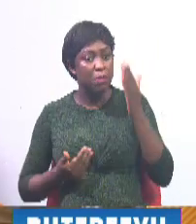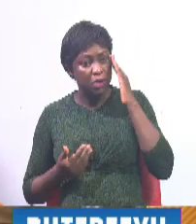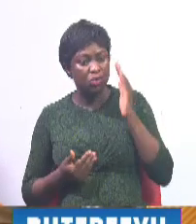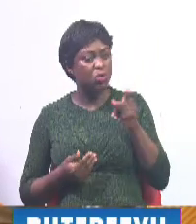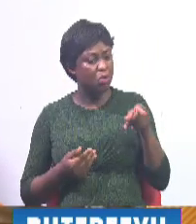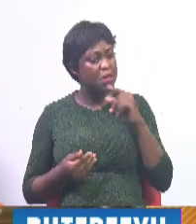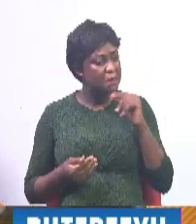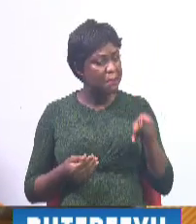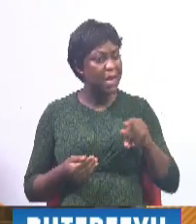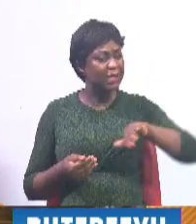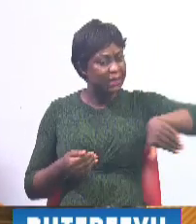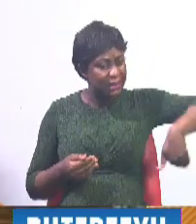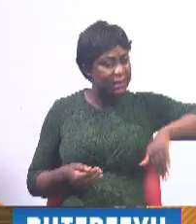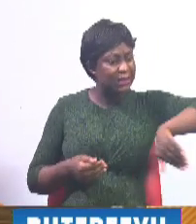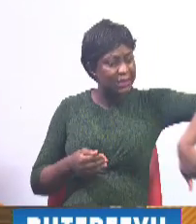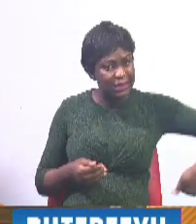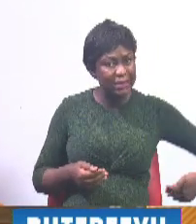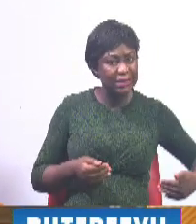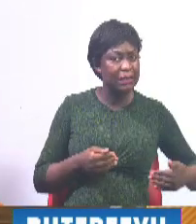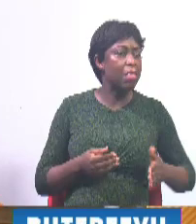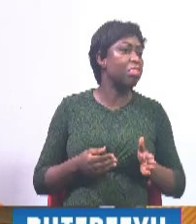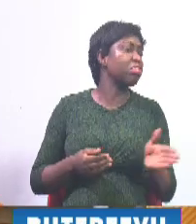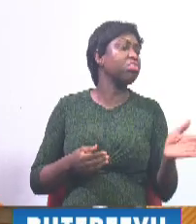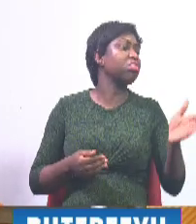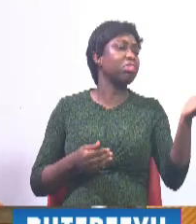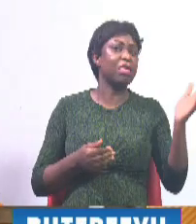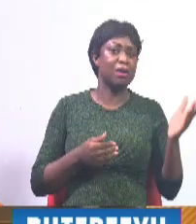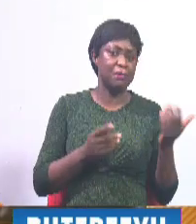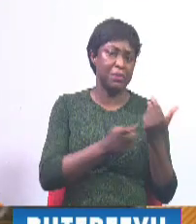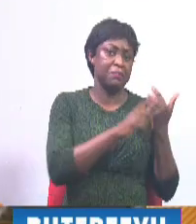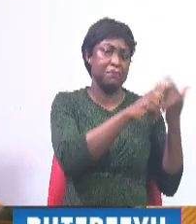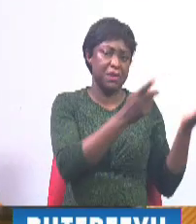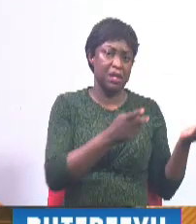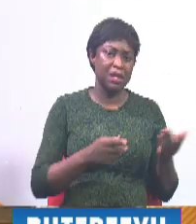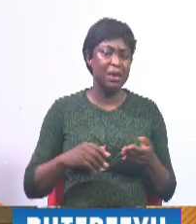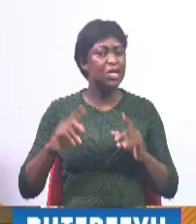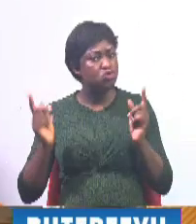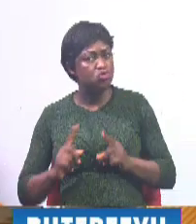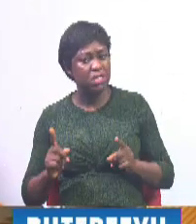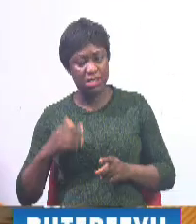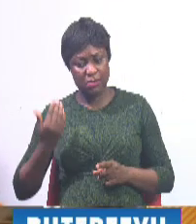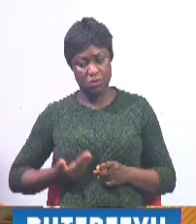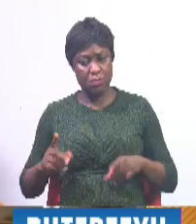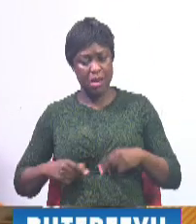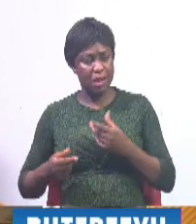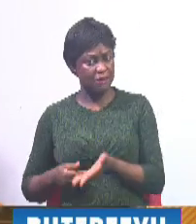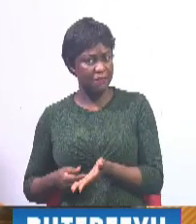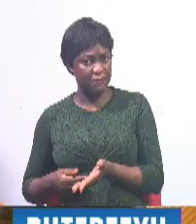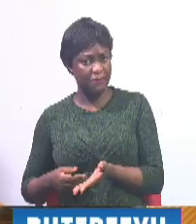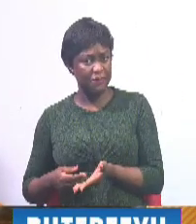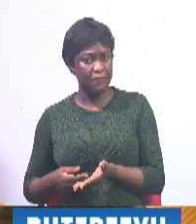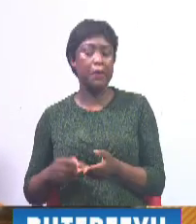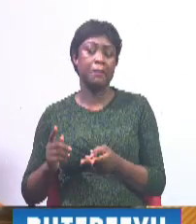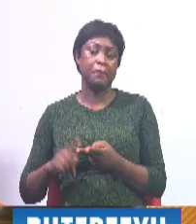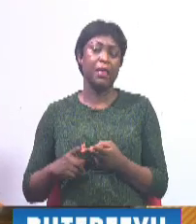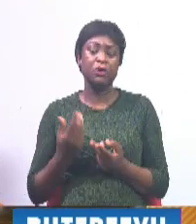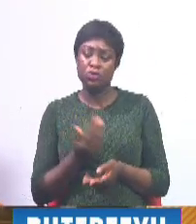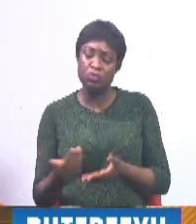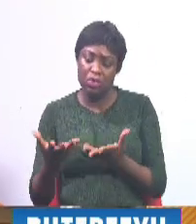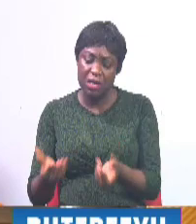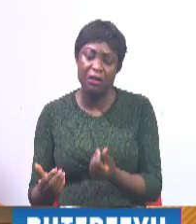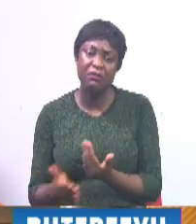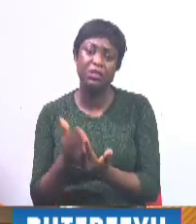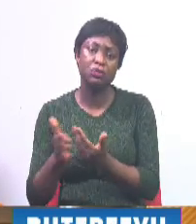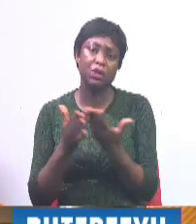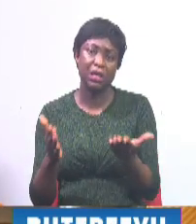akimanyi obulamu bwe abutunuulidde n'alaba nga buli mu matigga ate mulina abaana bali ab'okukuza n'asalawo n'agamba nti kansooke nkole ki